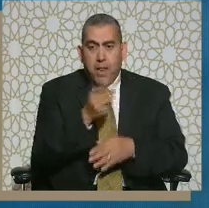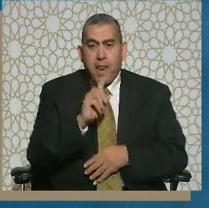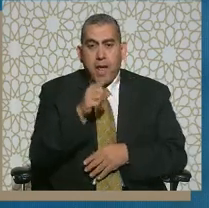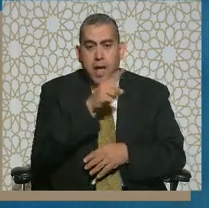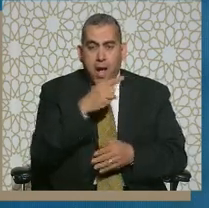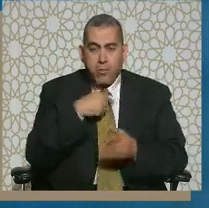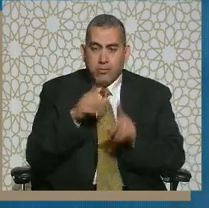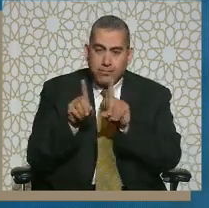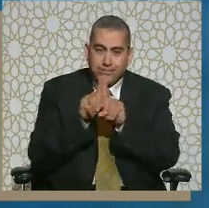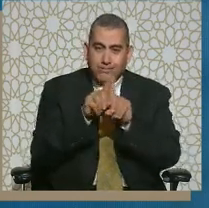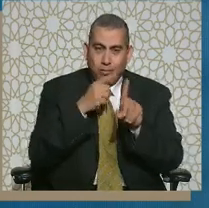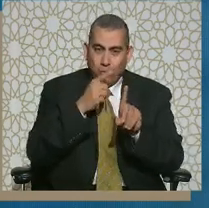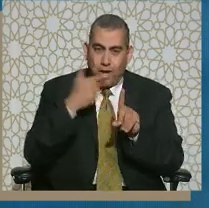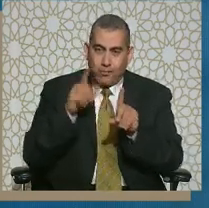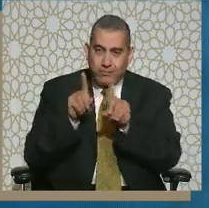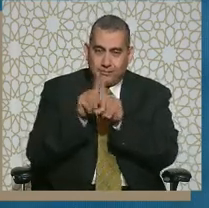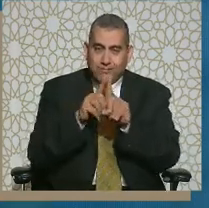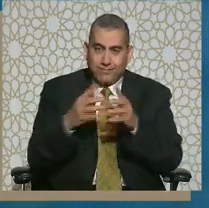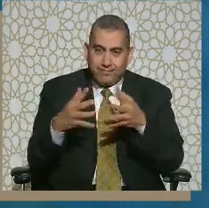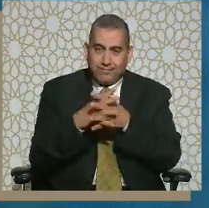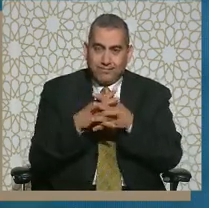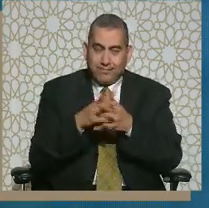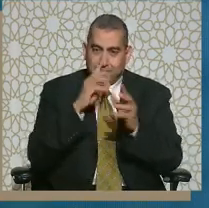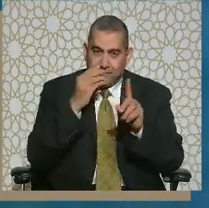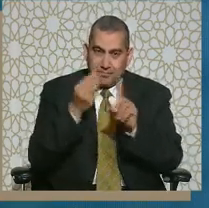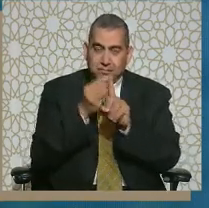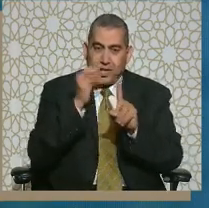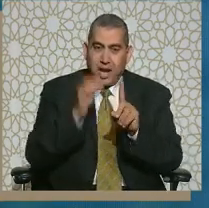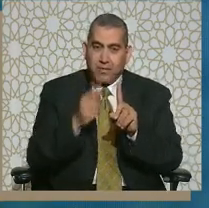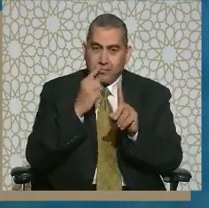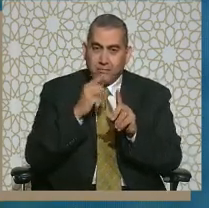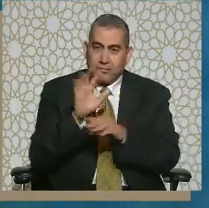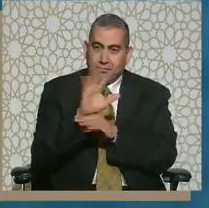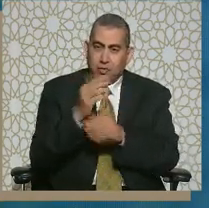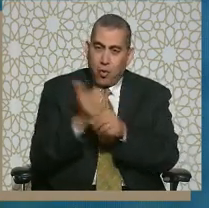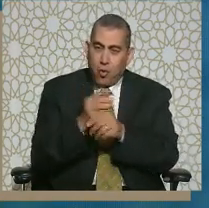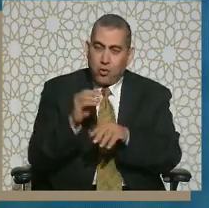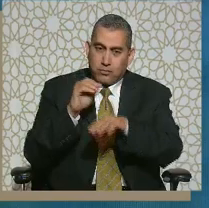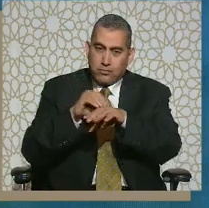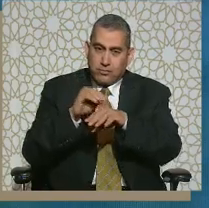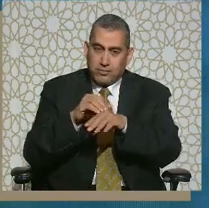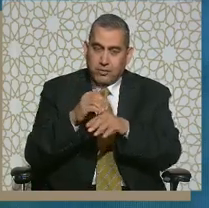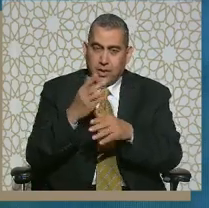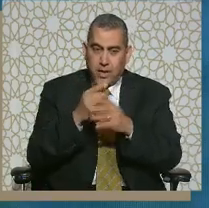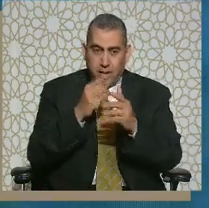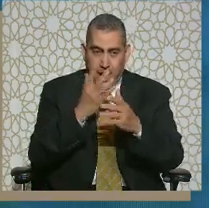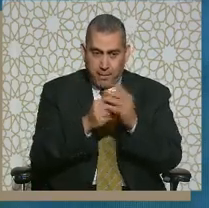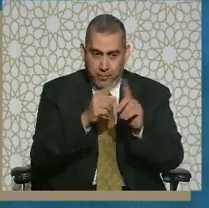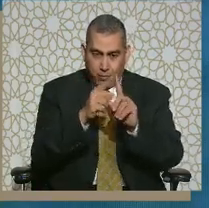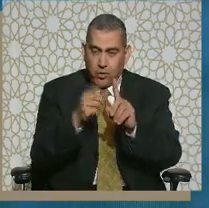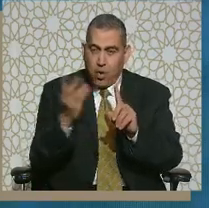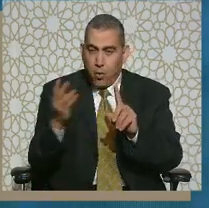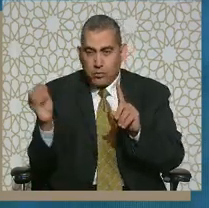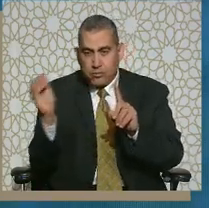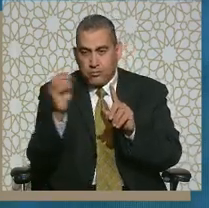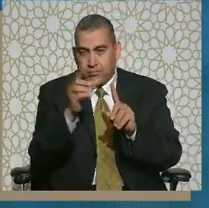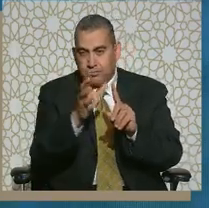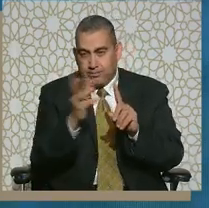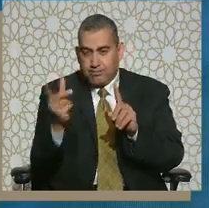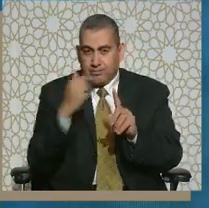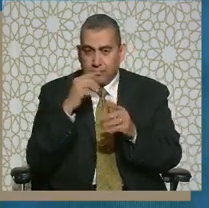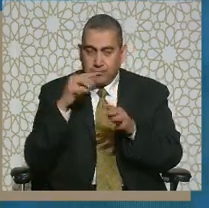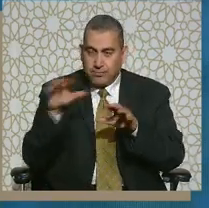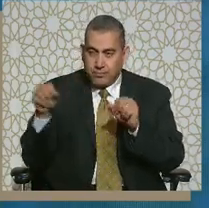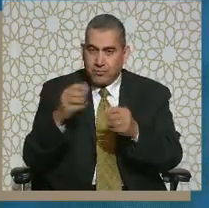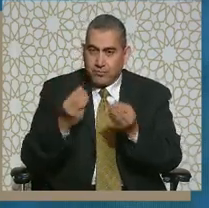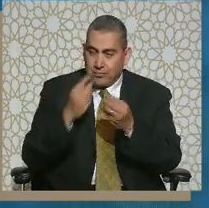يانسك زي ما احنا كنا بنتكلم ده ف لازم تحمس زوجها اللي هو ابن حضرتك الى ان هو يكون احد مصادر